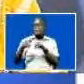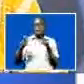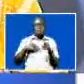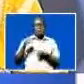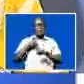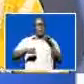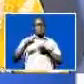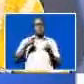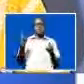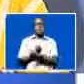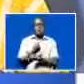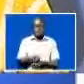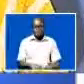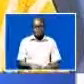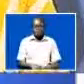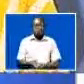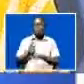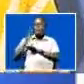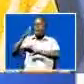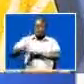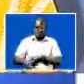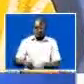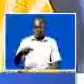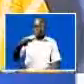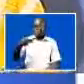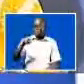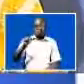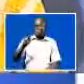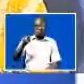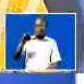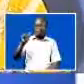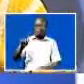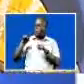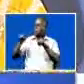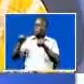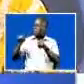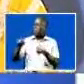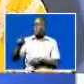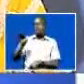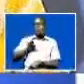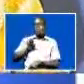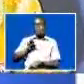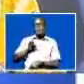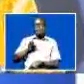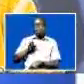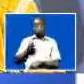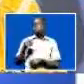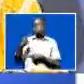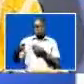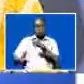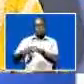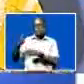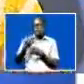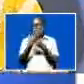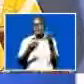Naam. Lakini baada ya yule Ana kukejeliwa na kina Penina, mwanamke yule mzuri hakukata tamaa.